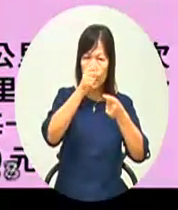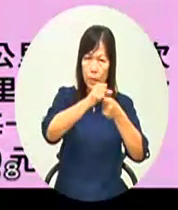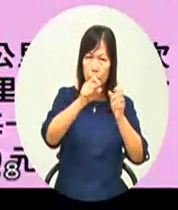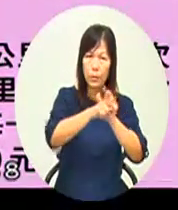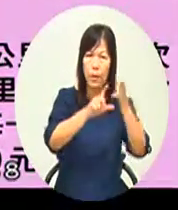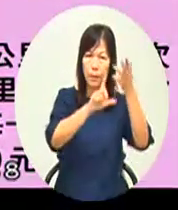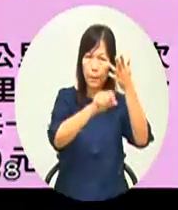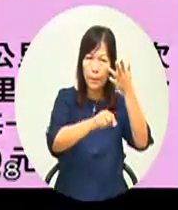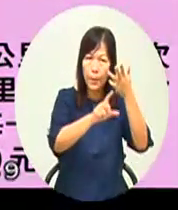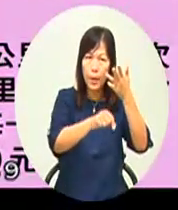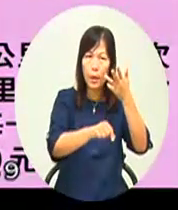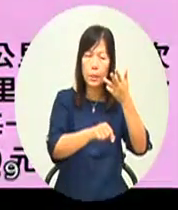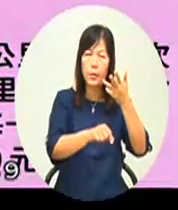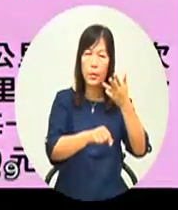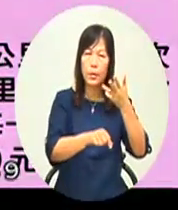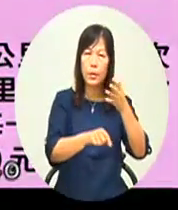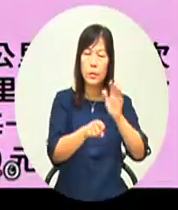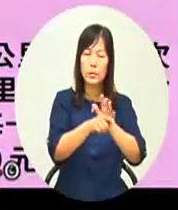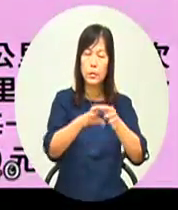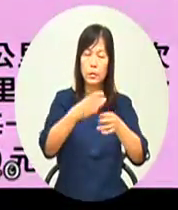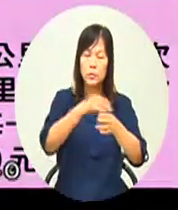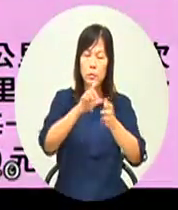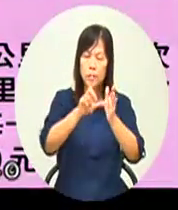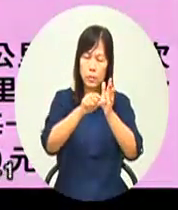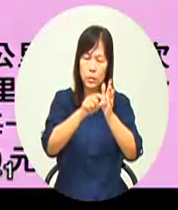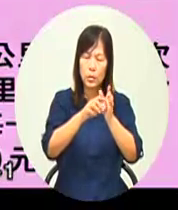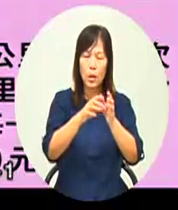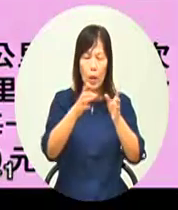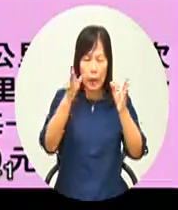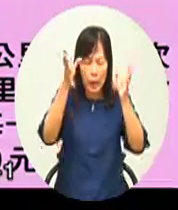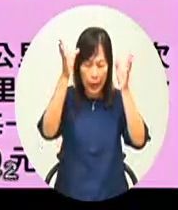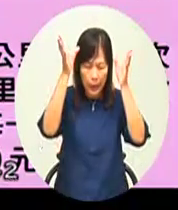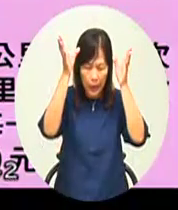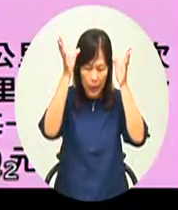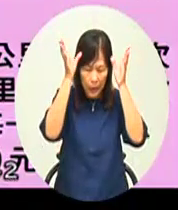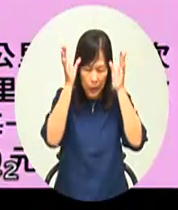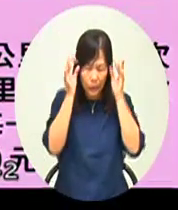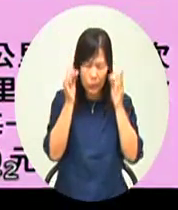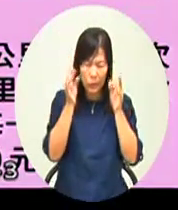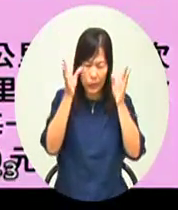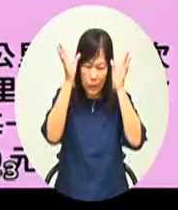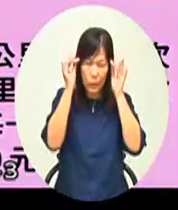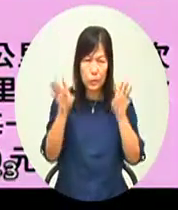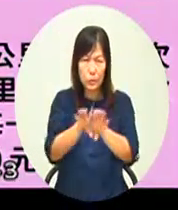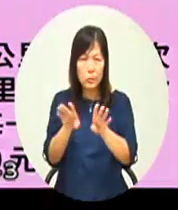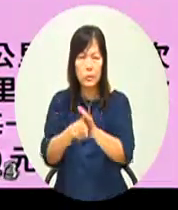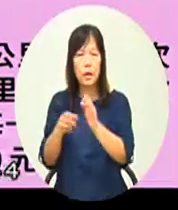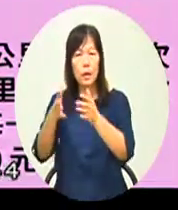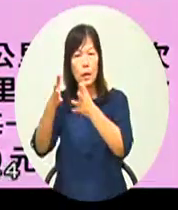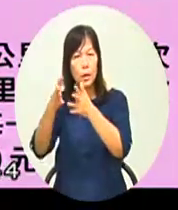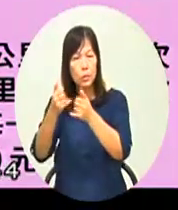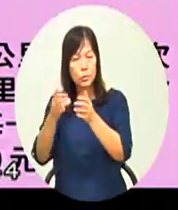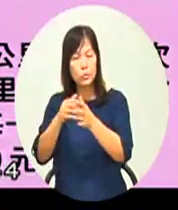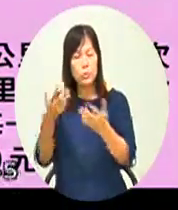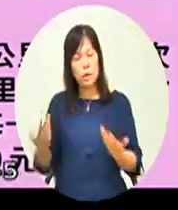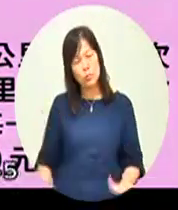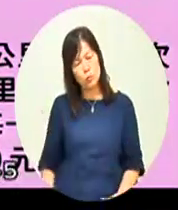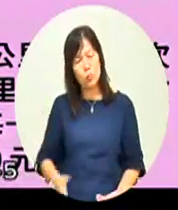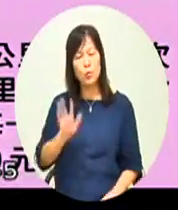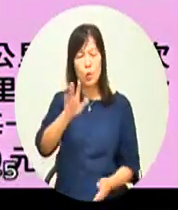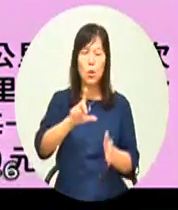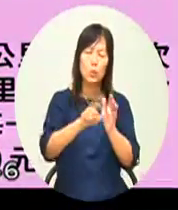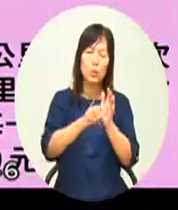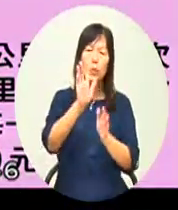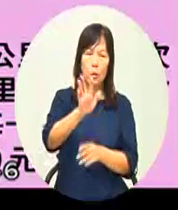105年8月份，八月份是。它时空背景就是暑假哈，那学生也比较有放暑假啊，比较有